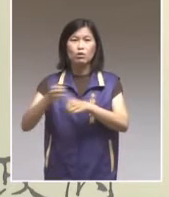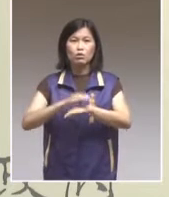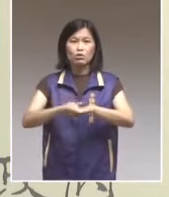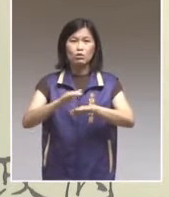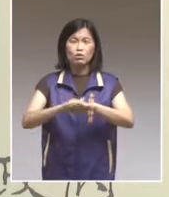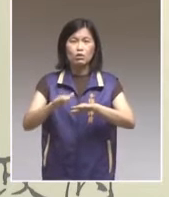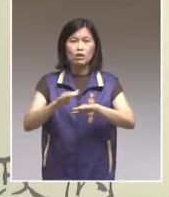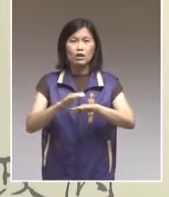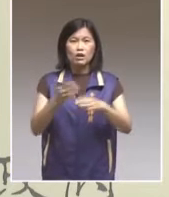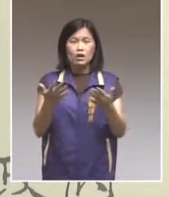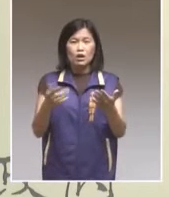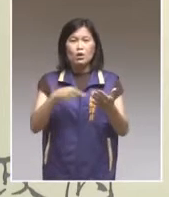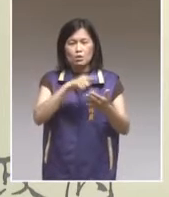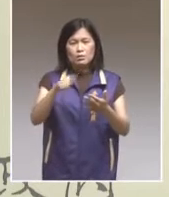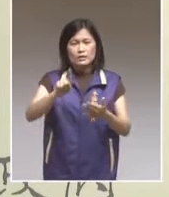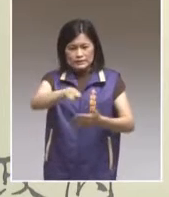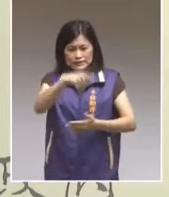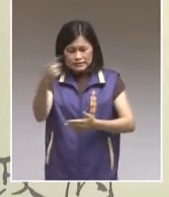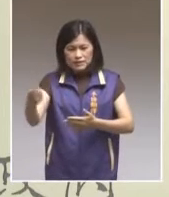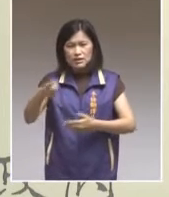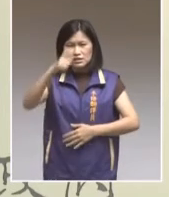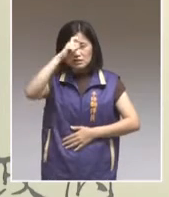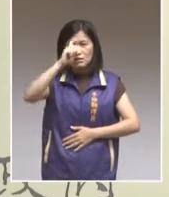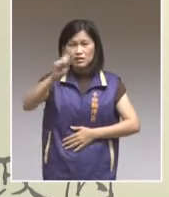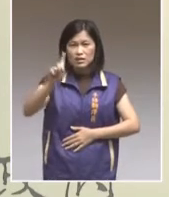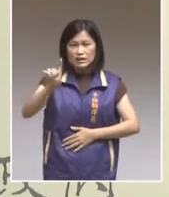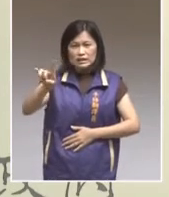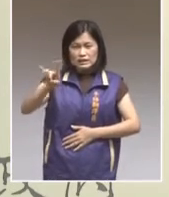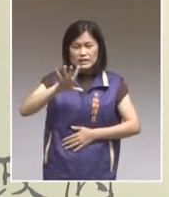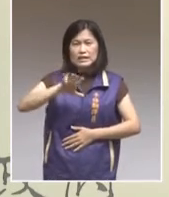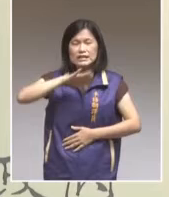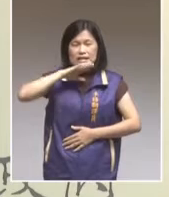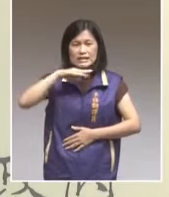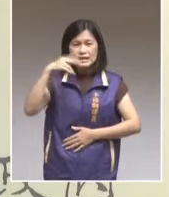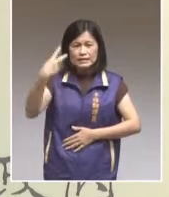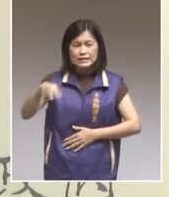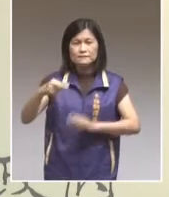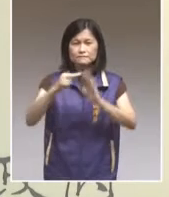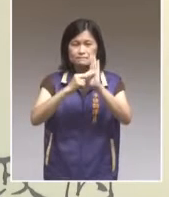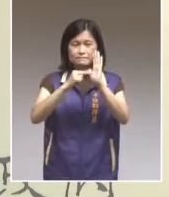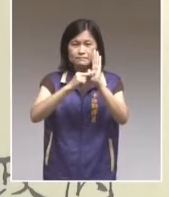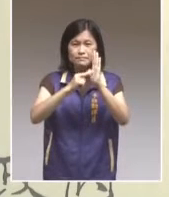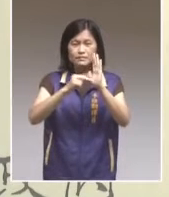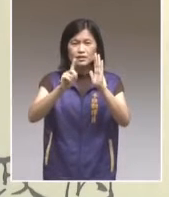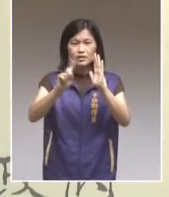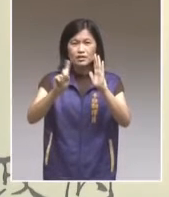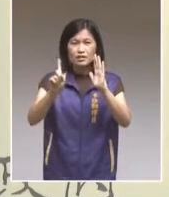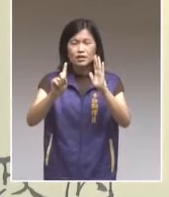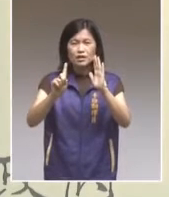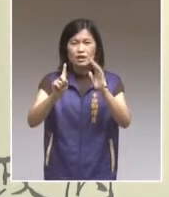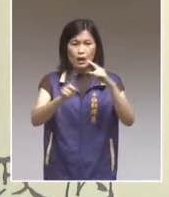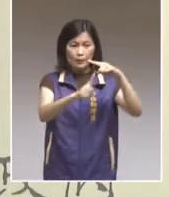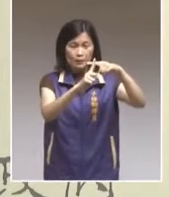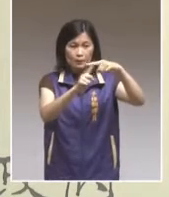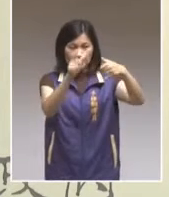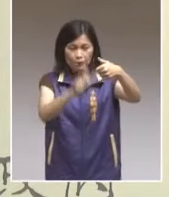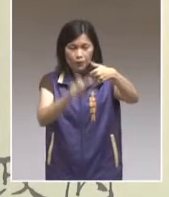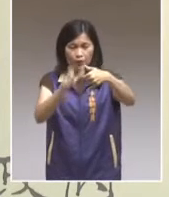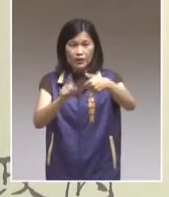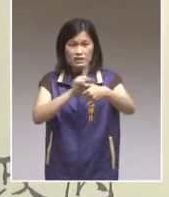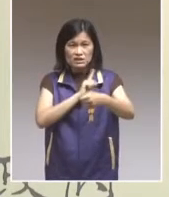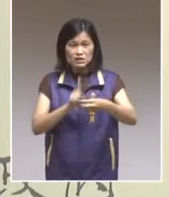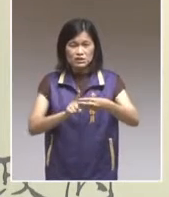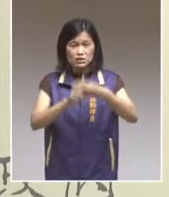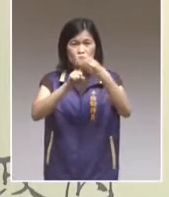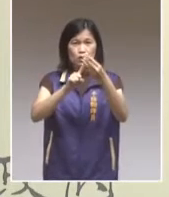个部分我们会在接下来我们希望透过等一下会讲到的这个这个确诊个案的自主通报